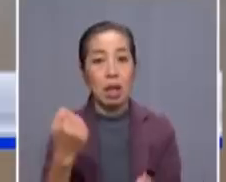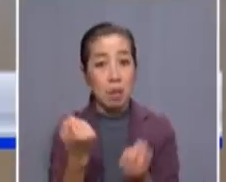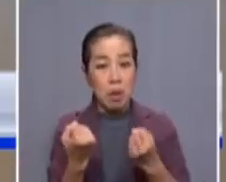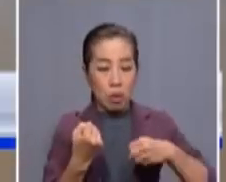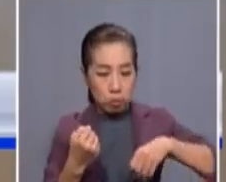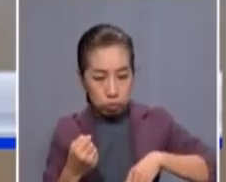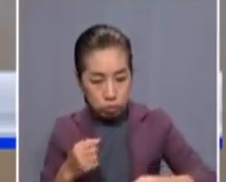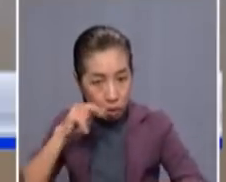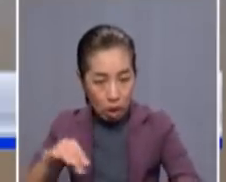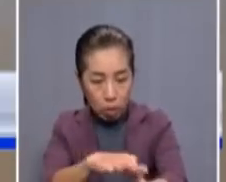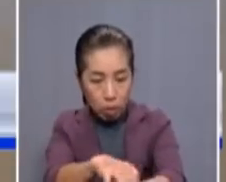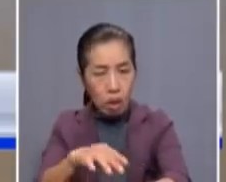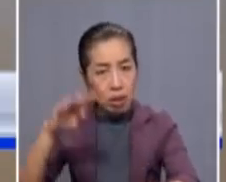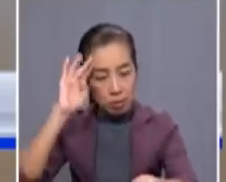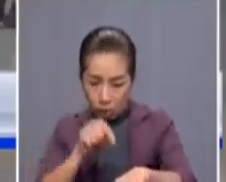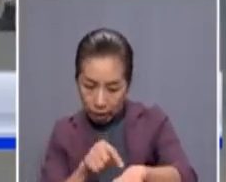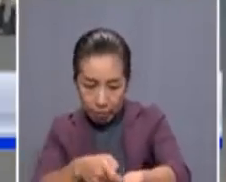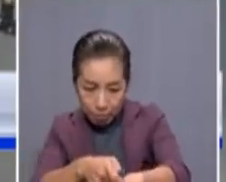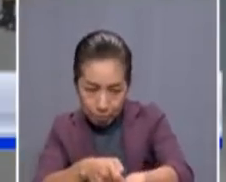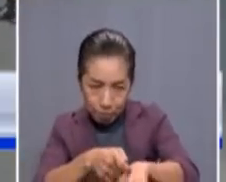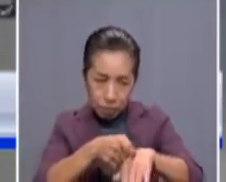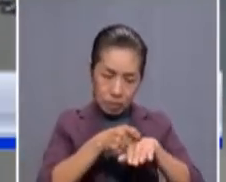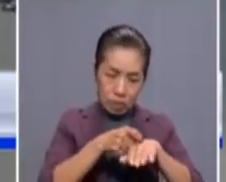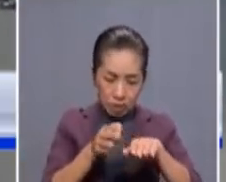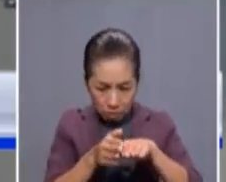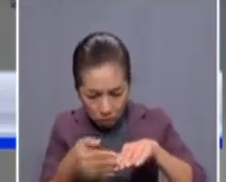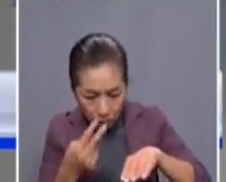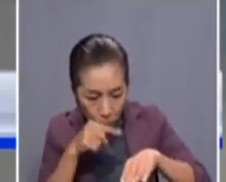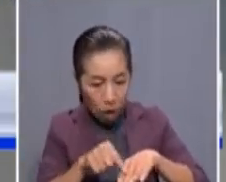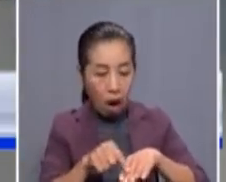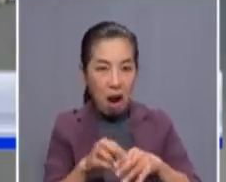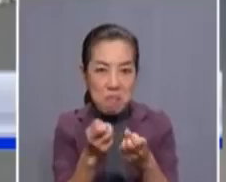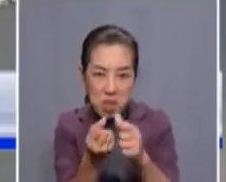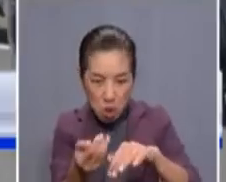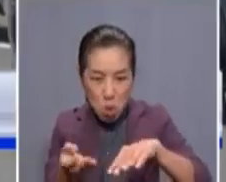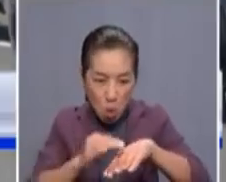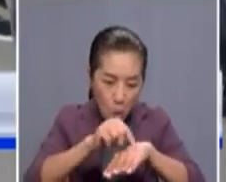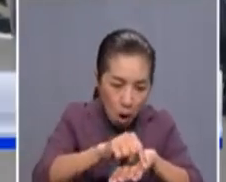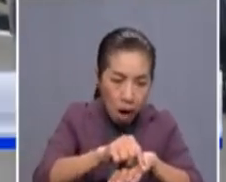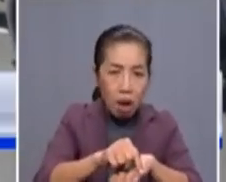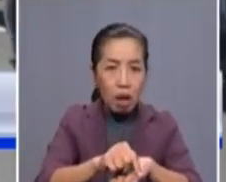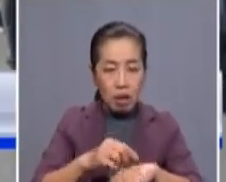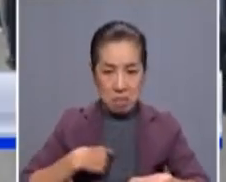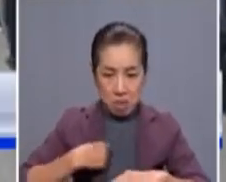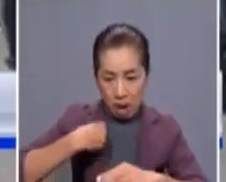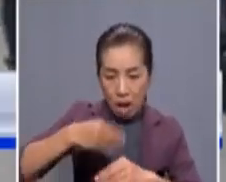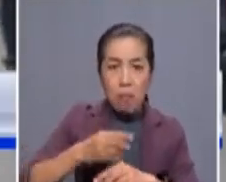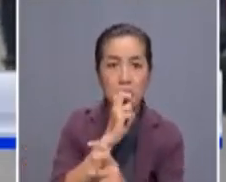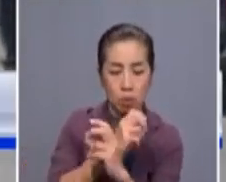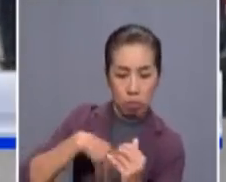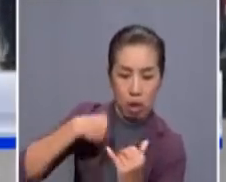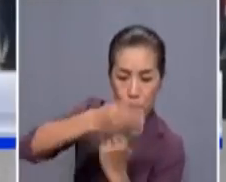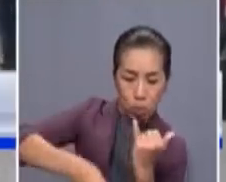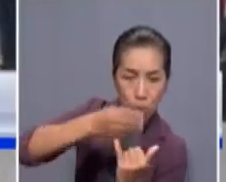ครับก็นำกำลังเข้าไปตรวจสอบในรถยนต์พบดินโคลนมีผ้าปูที่นอนที่ห่อโครงกระดูกแล้วก็มีซิลิโคน